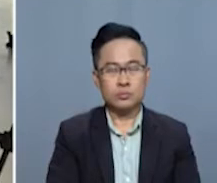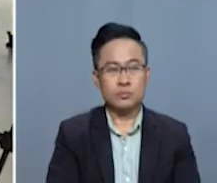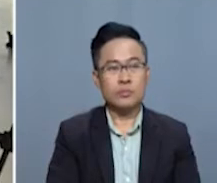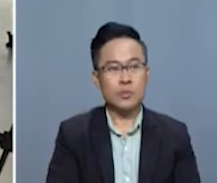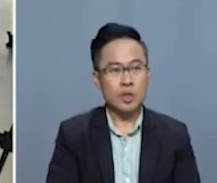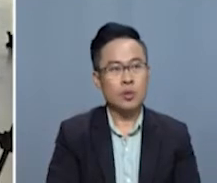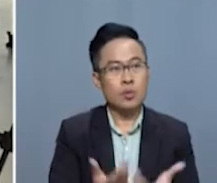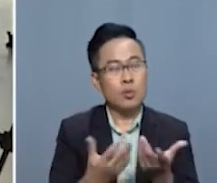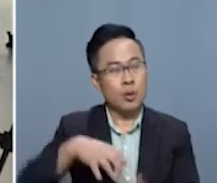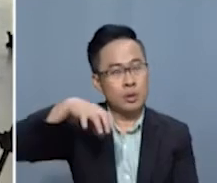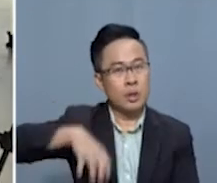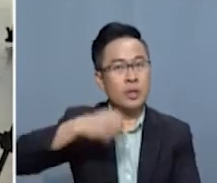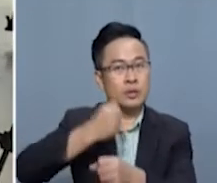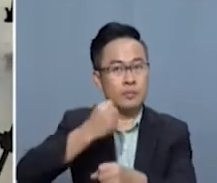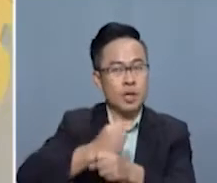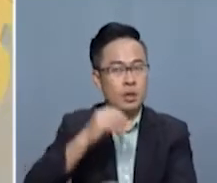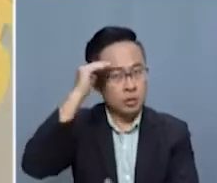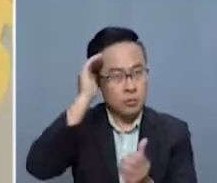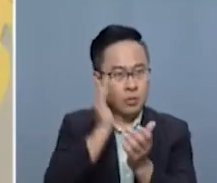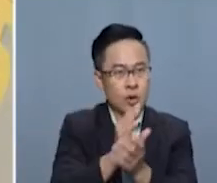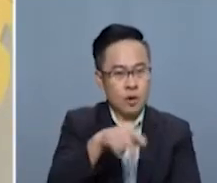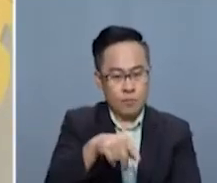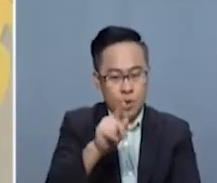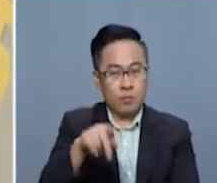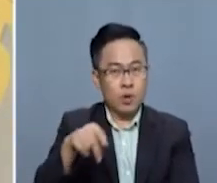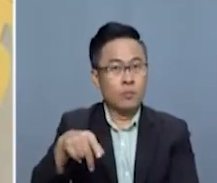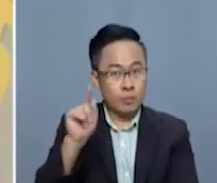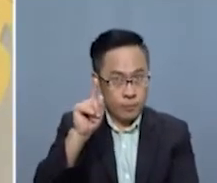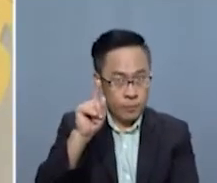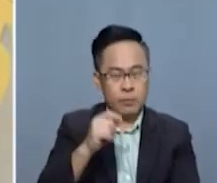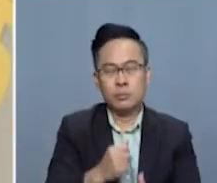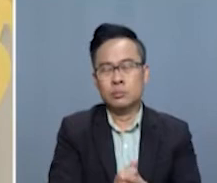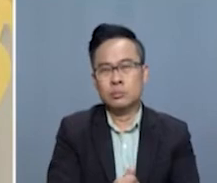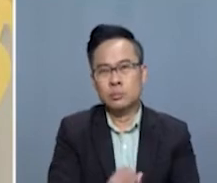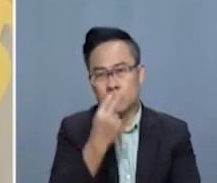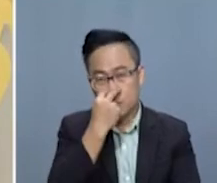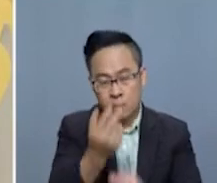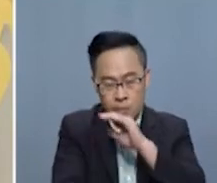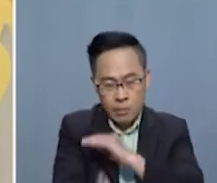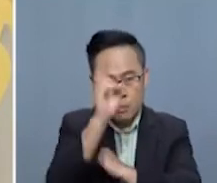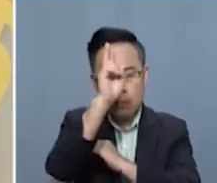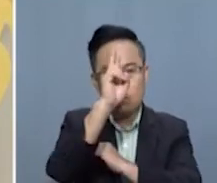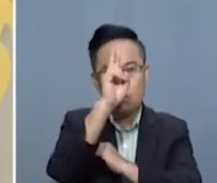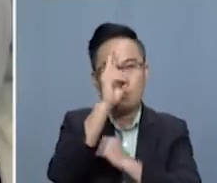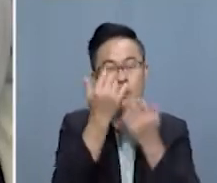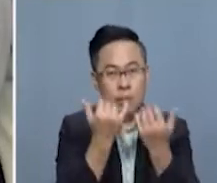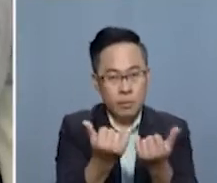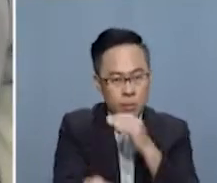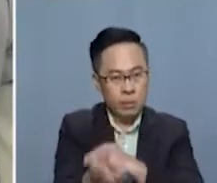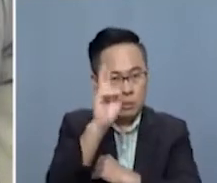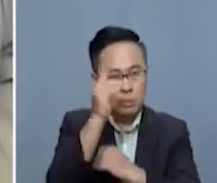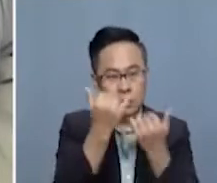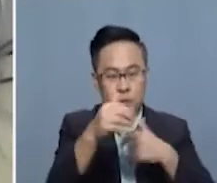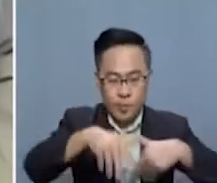นี่ก็เป็นบรรยากาศที่กองบังคับการป้องกันและปราบปรามการทุจริตและประพฤติมิชอบหรือปปป.ตลอดช่วงเช้าที่ผ่านมาจนถึงขณะนี้นะคะ